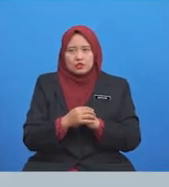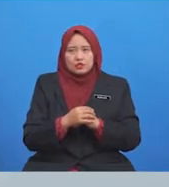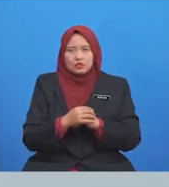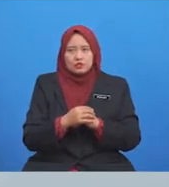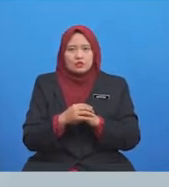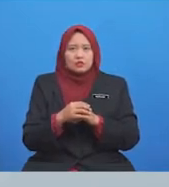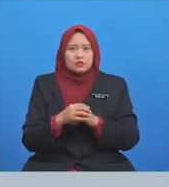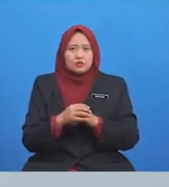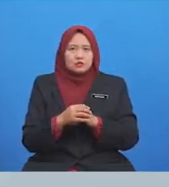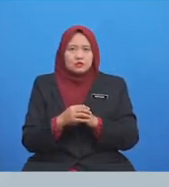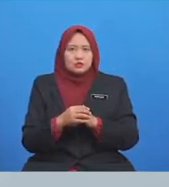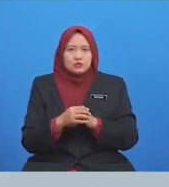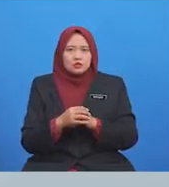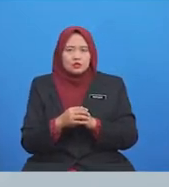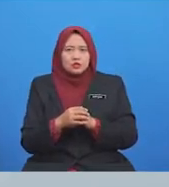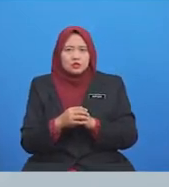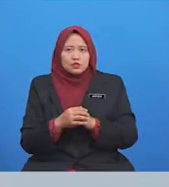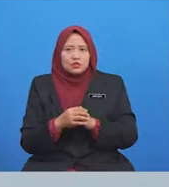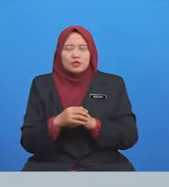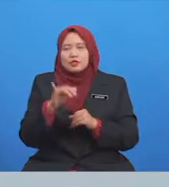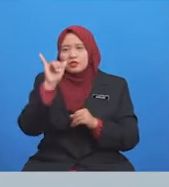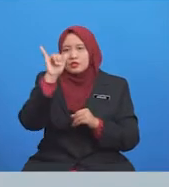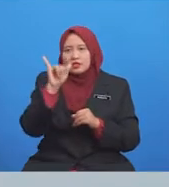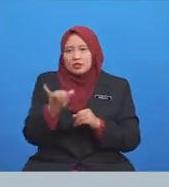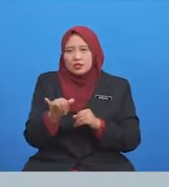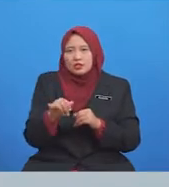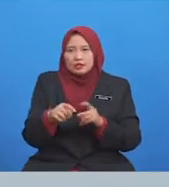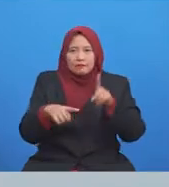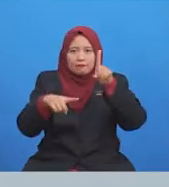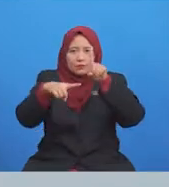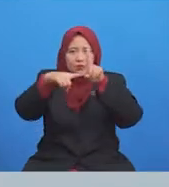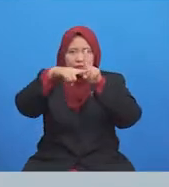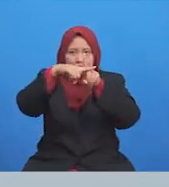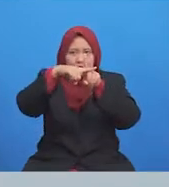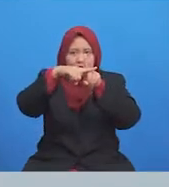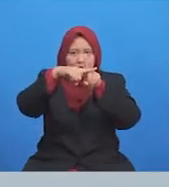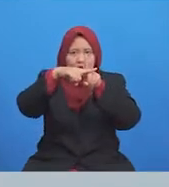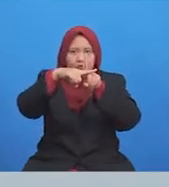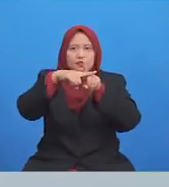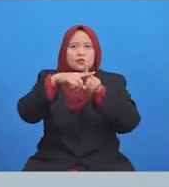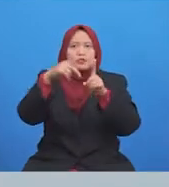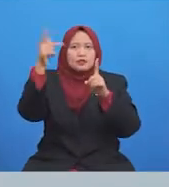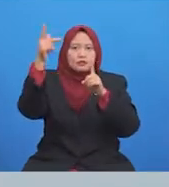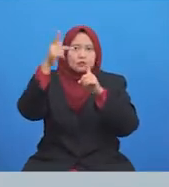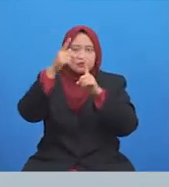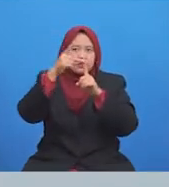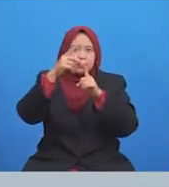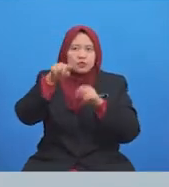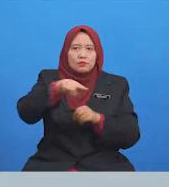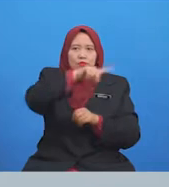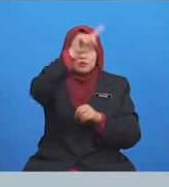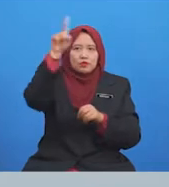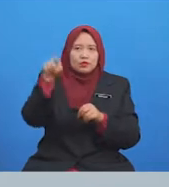Ya, jejari suatu bulatan yang bersilang dengan tangen kepada bulatan pada